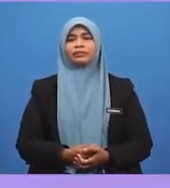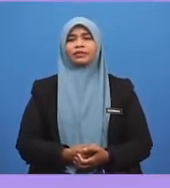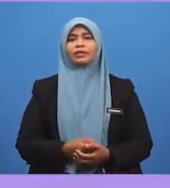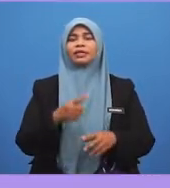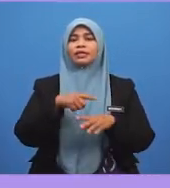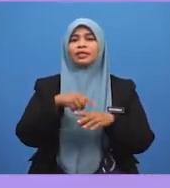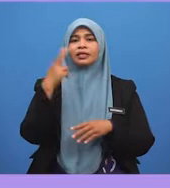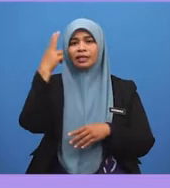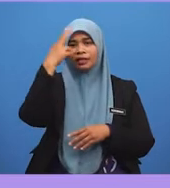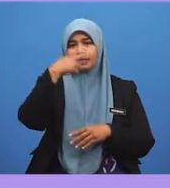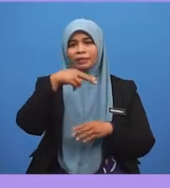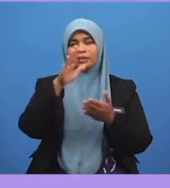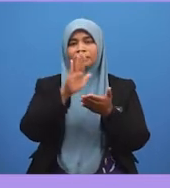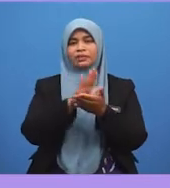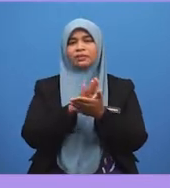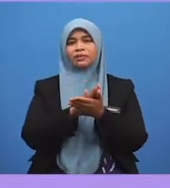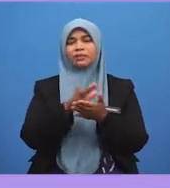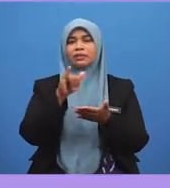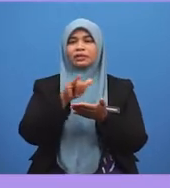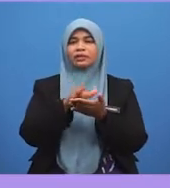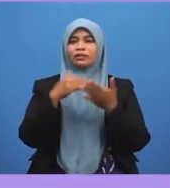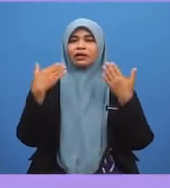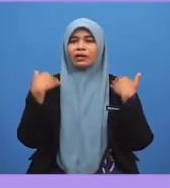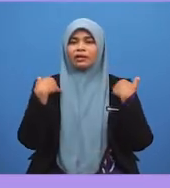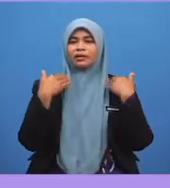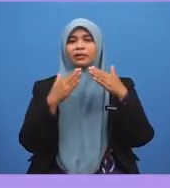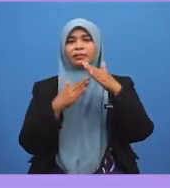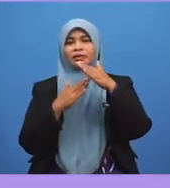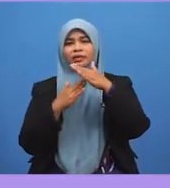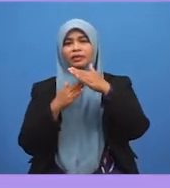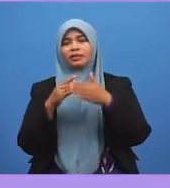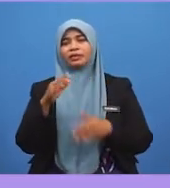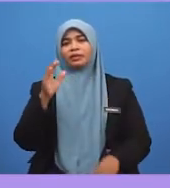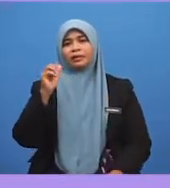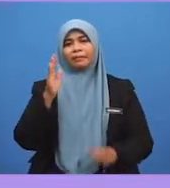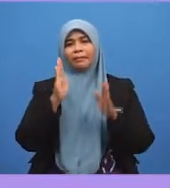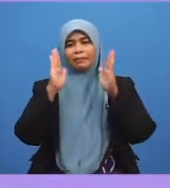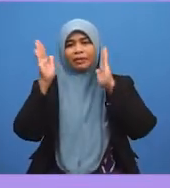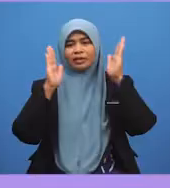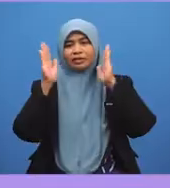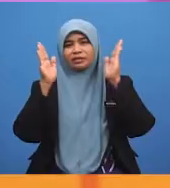Di hadapan sekolah itu ada perhentian bas.